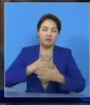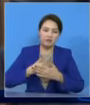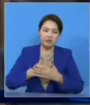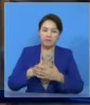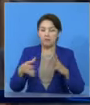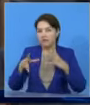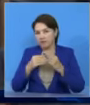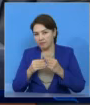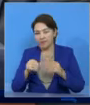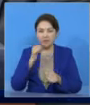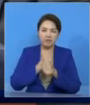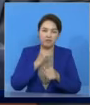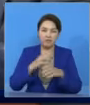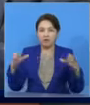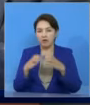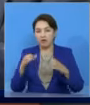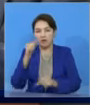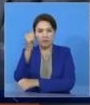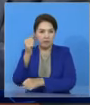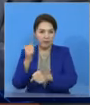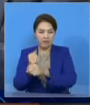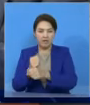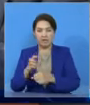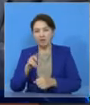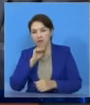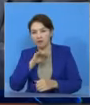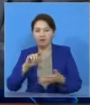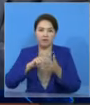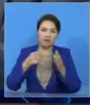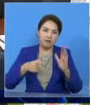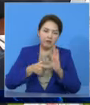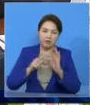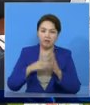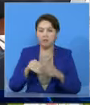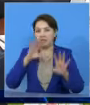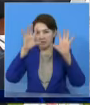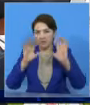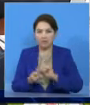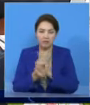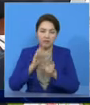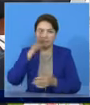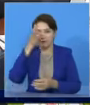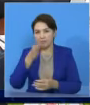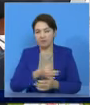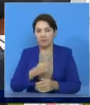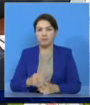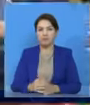активизацию совместной работы групп по сотрудничеству, профильных комитетов, обмен законодательным опытом.